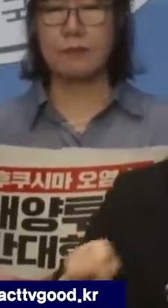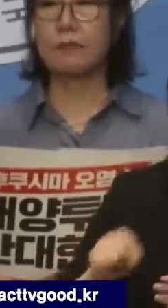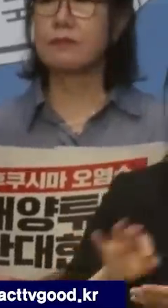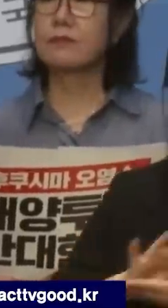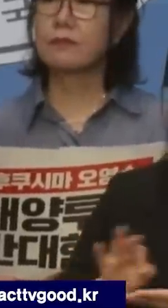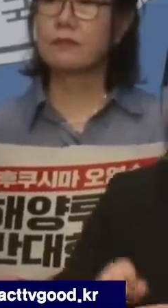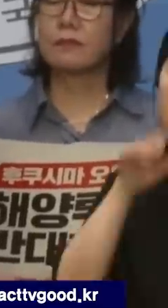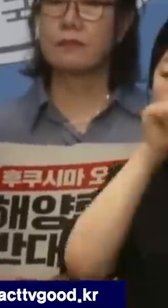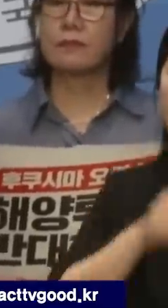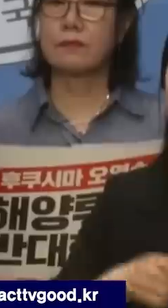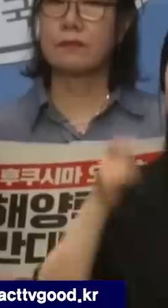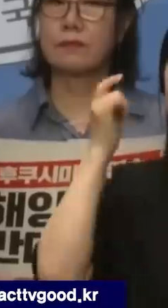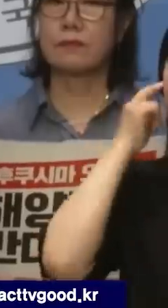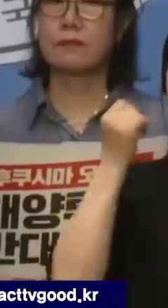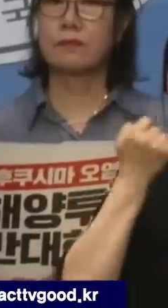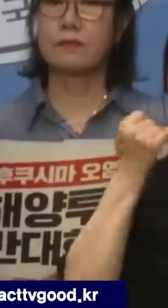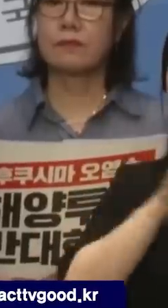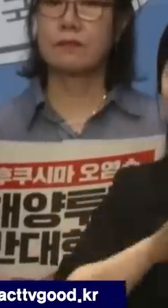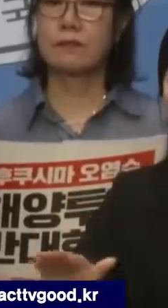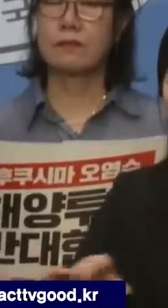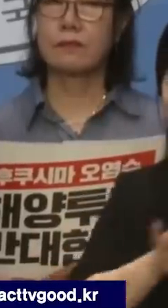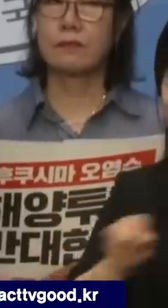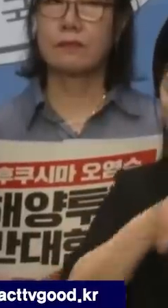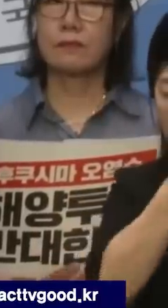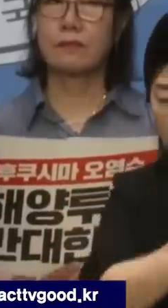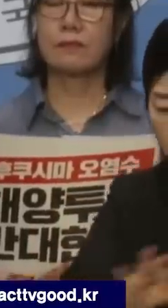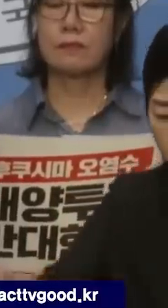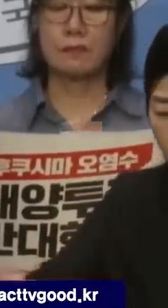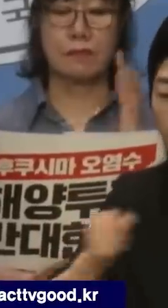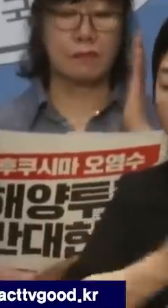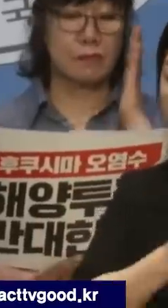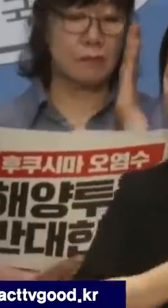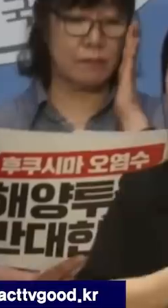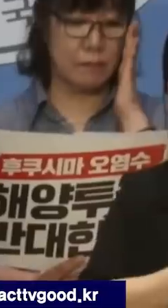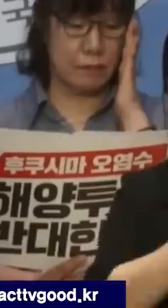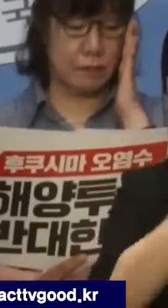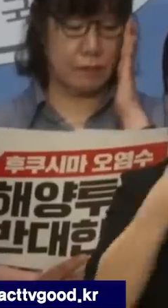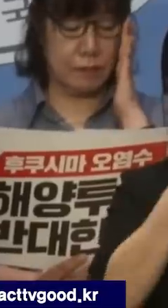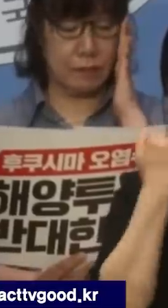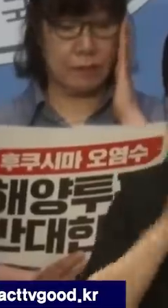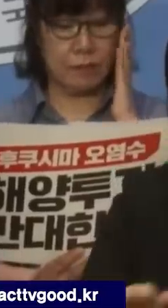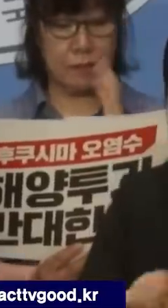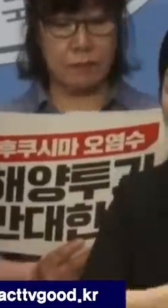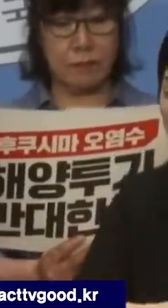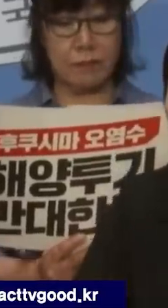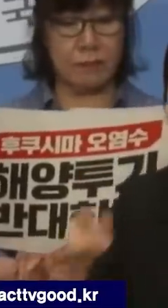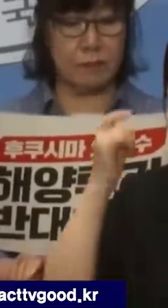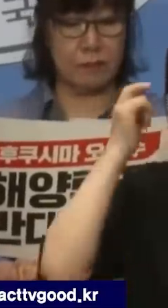되지 왜 해저 터널까지 뚫러가면서 바다에다 버립니까?